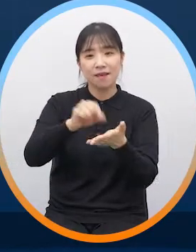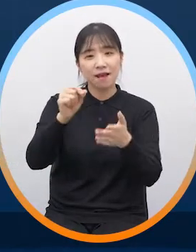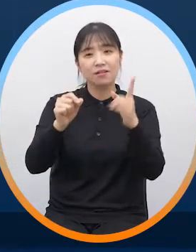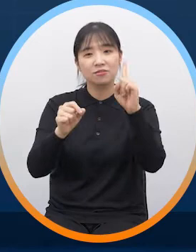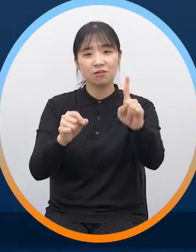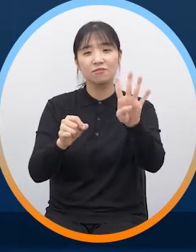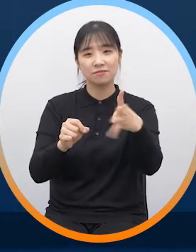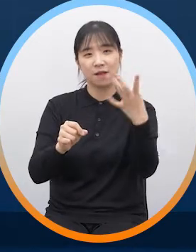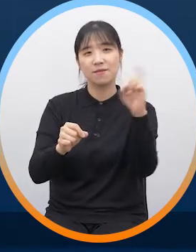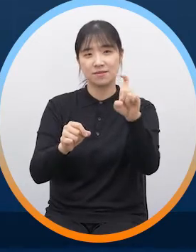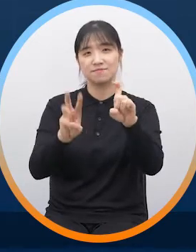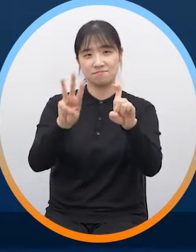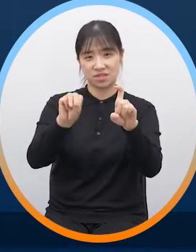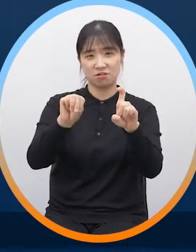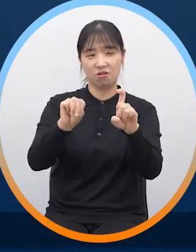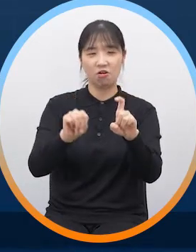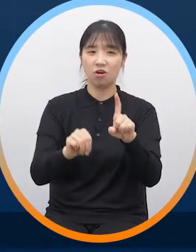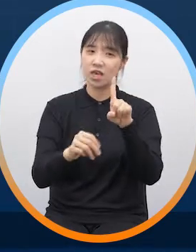1410m입니다. 그러니까